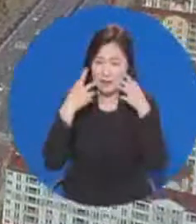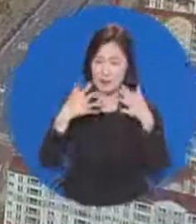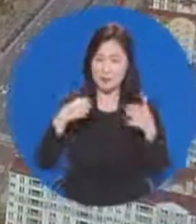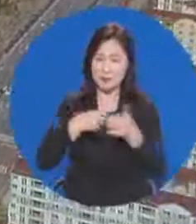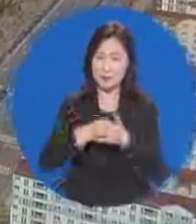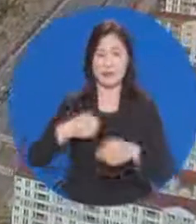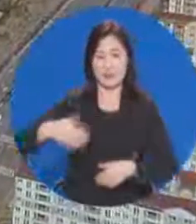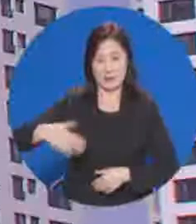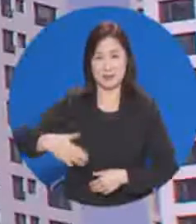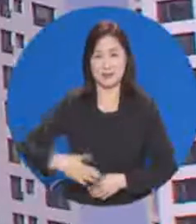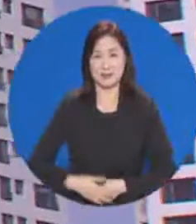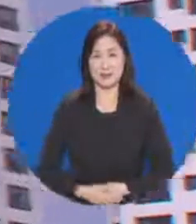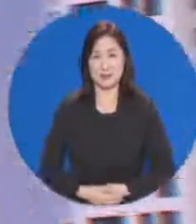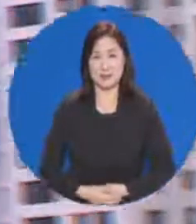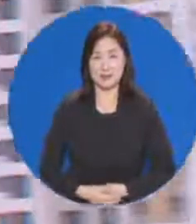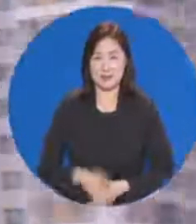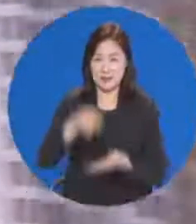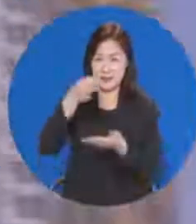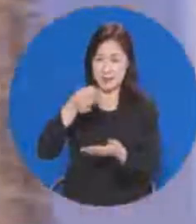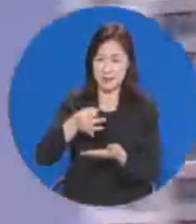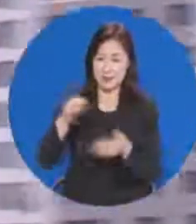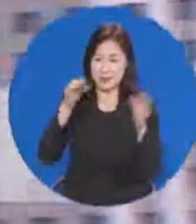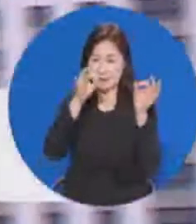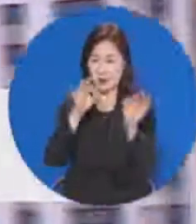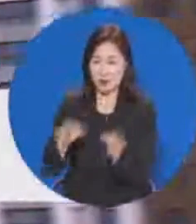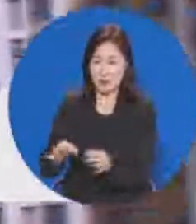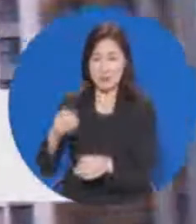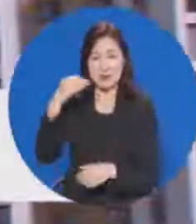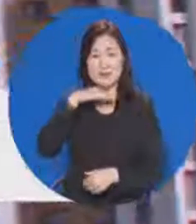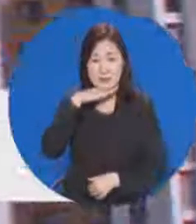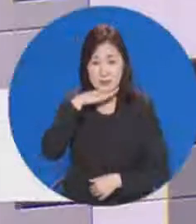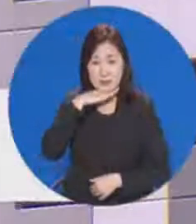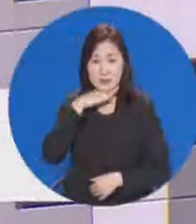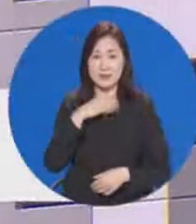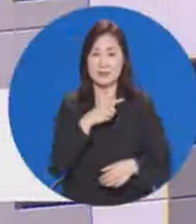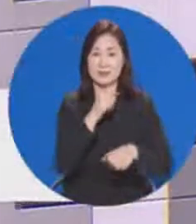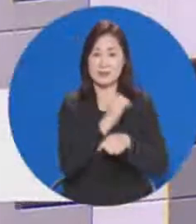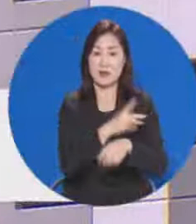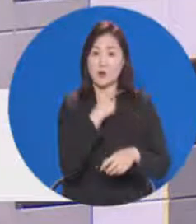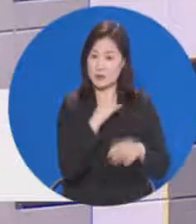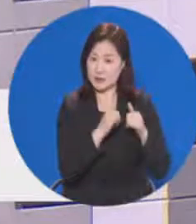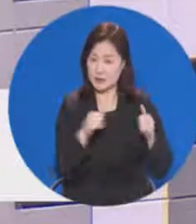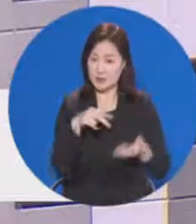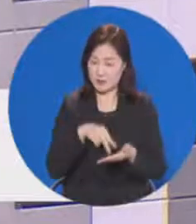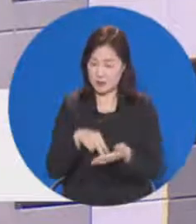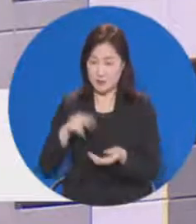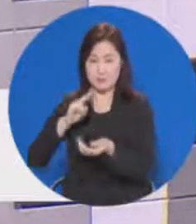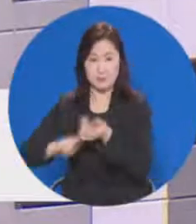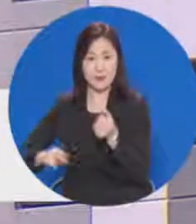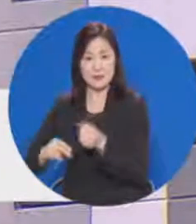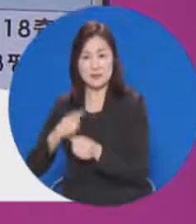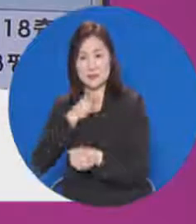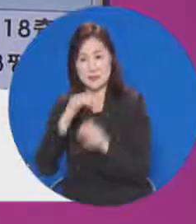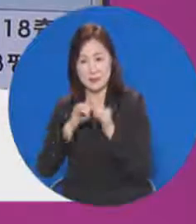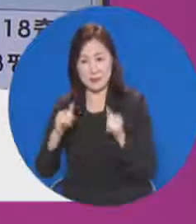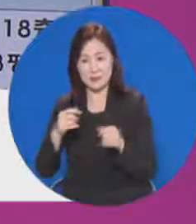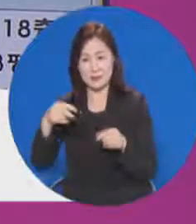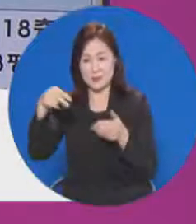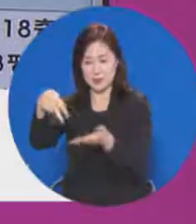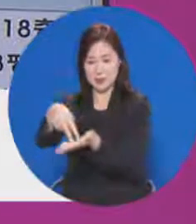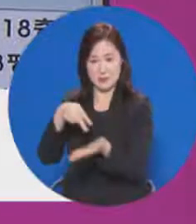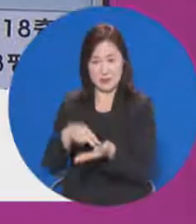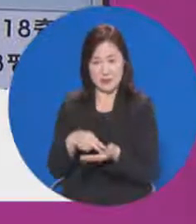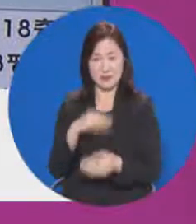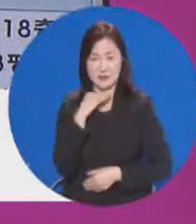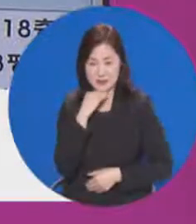판단하기엔 이릅니다. 가격이 떨어지기를 기다리는 매수인 만큼이나 매도인들 역시 일단 상황을 지켜보겠다며 기존